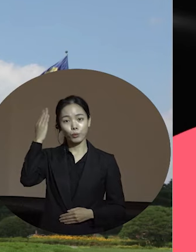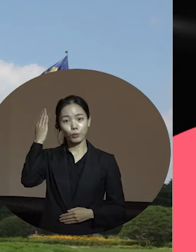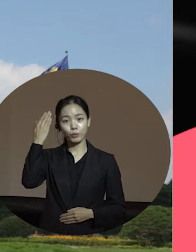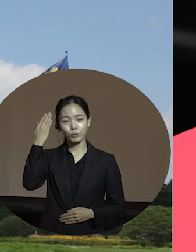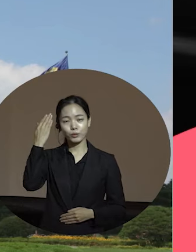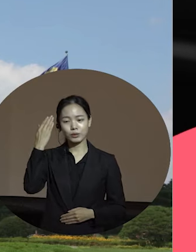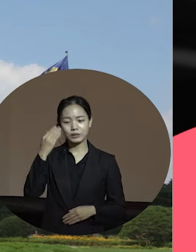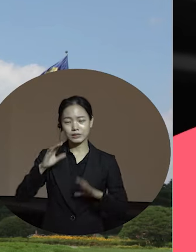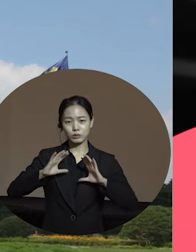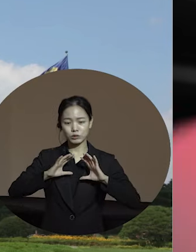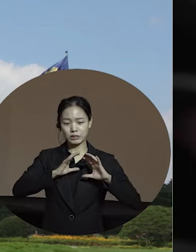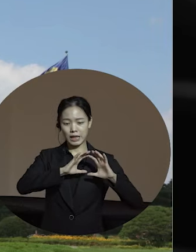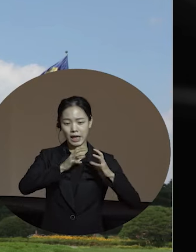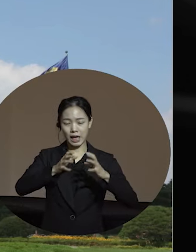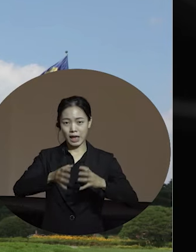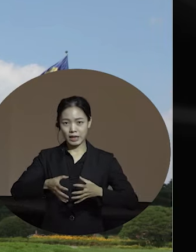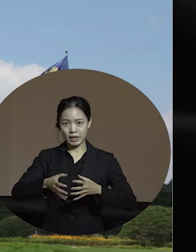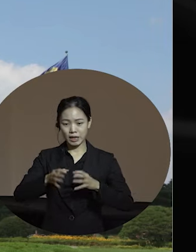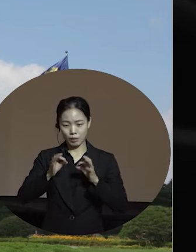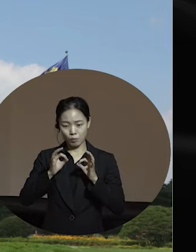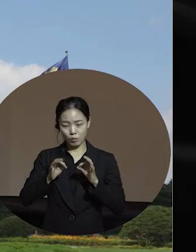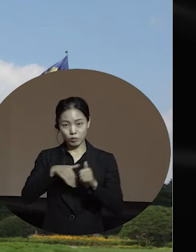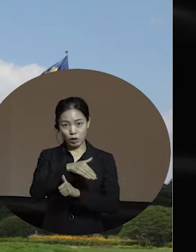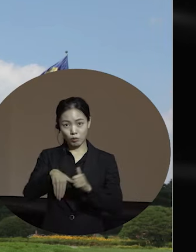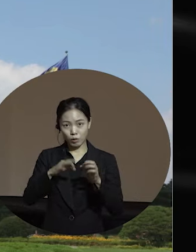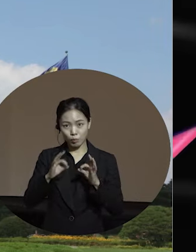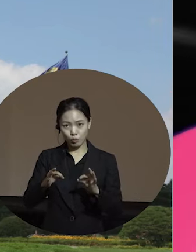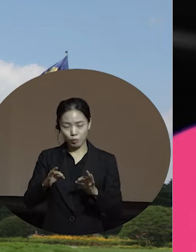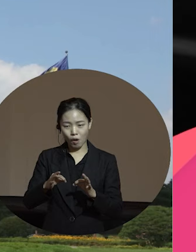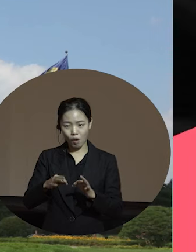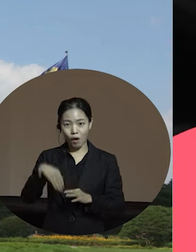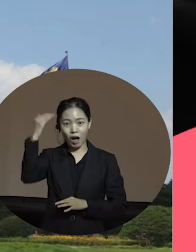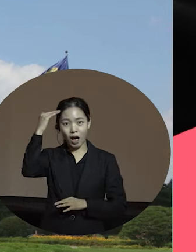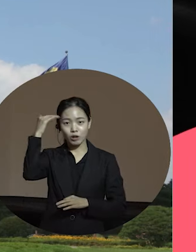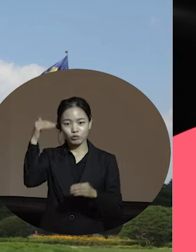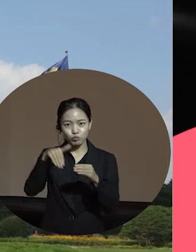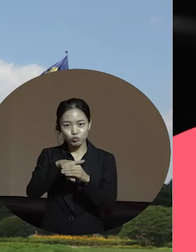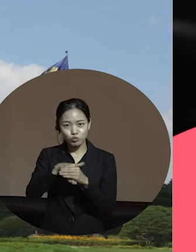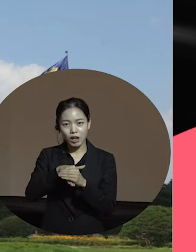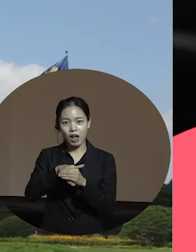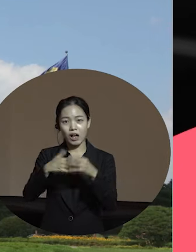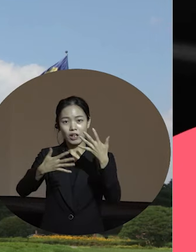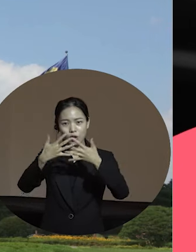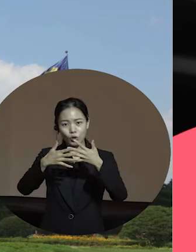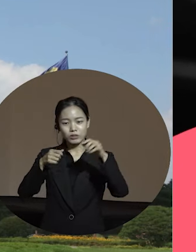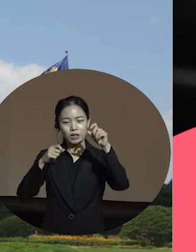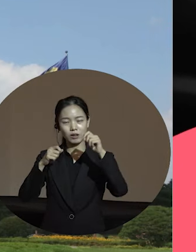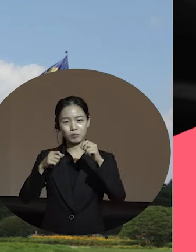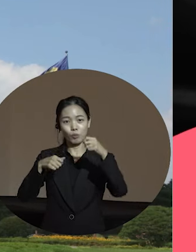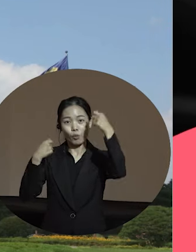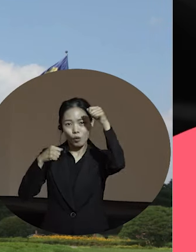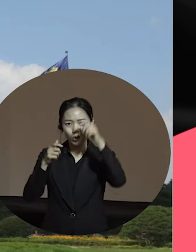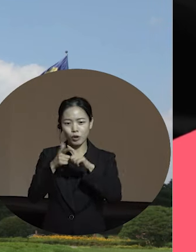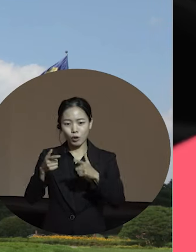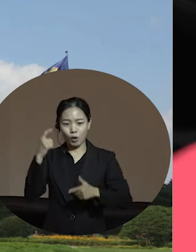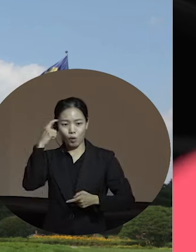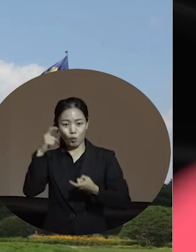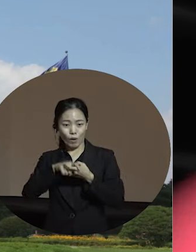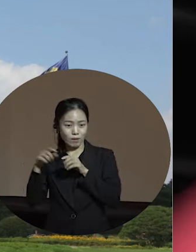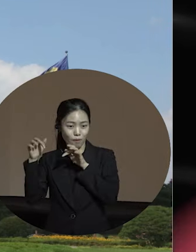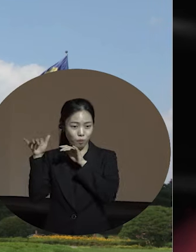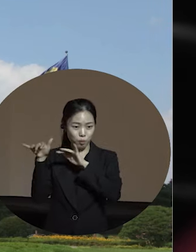전 세계적으로 K-콘텐츠 한국 문화에 대한 관심과 열풍이 대단합니다. 그럼에도